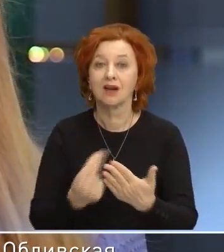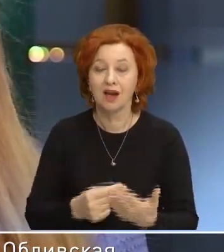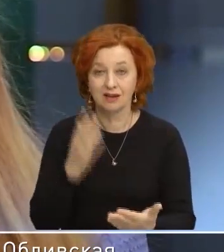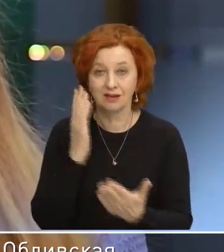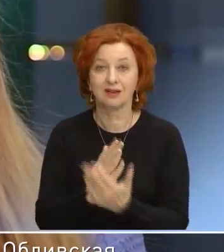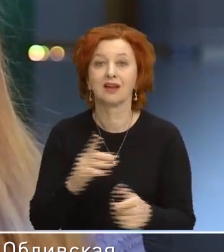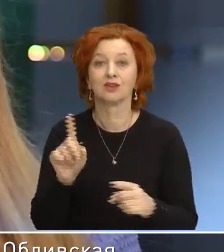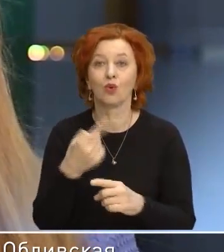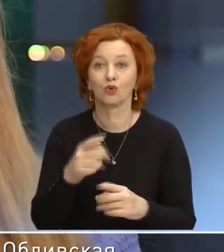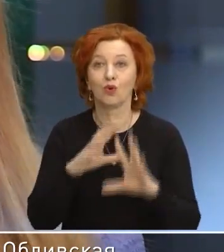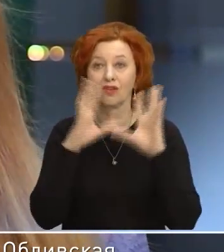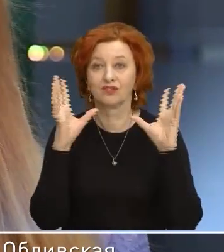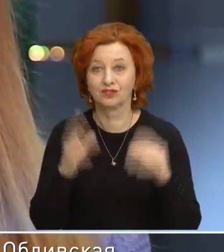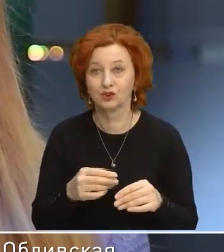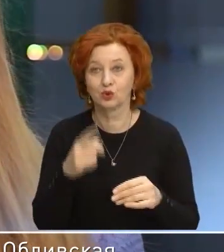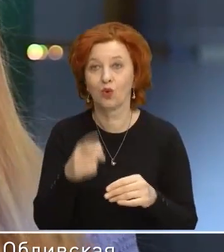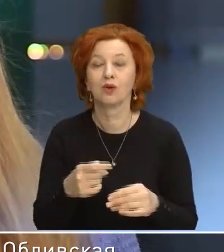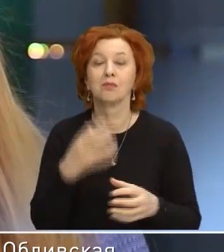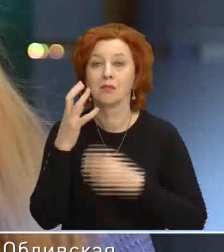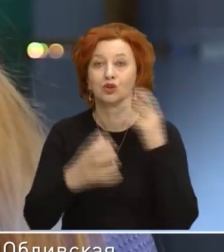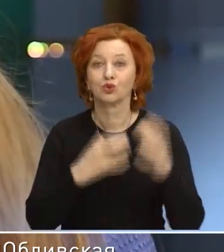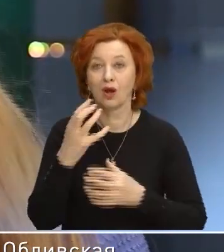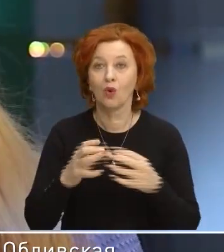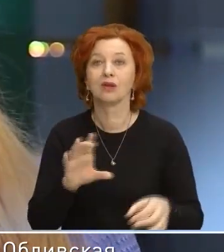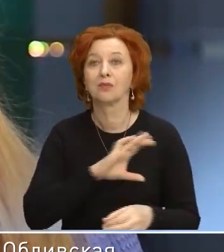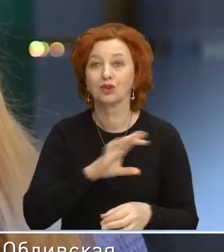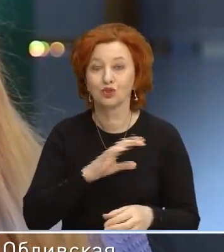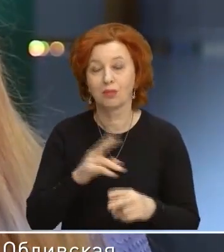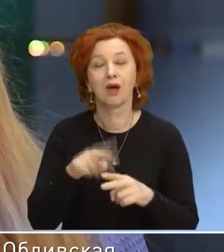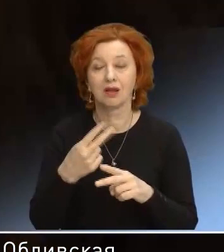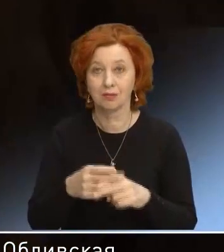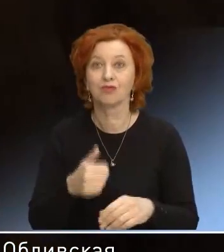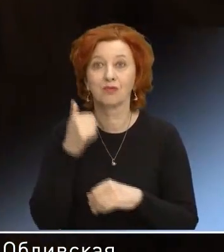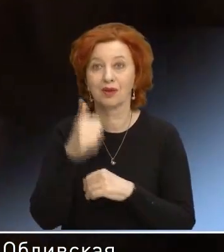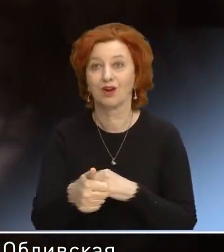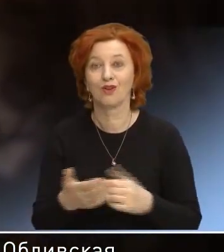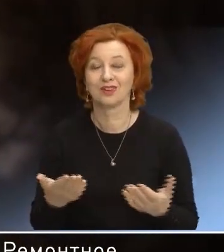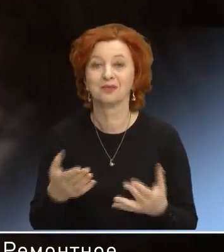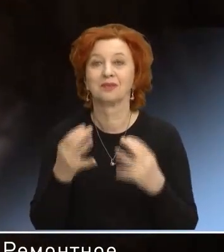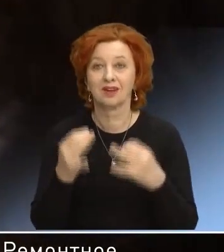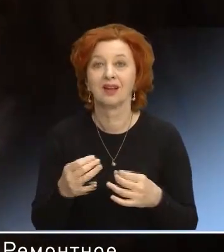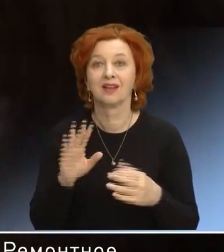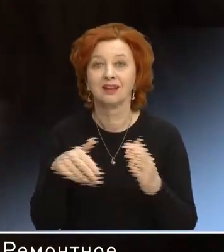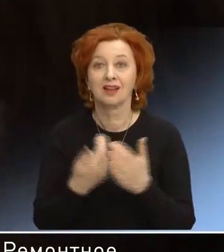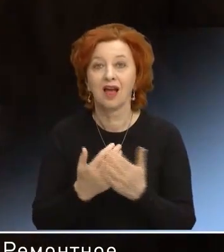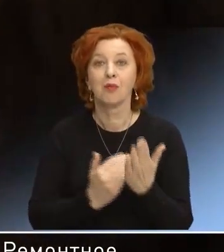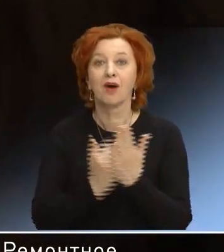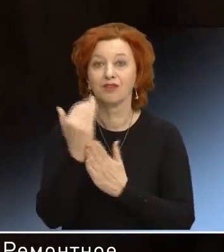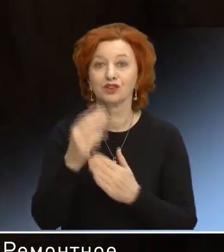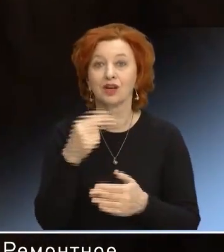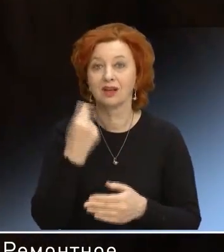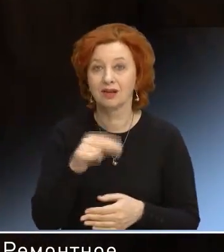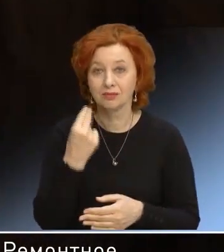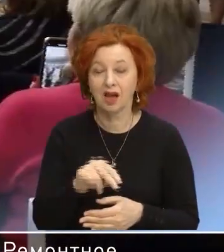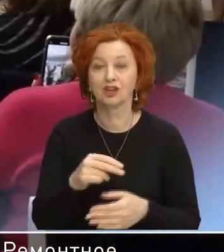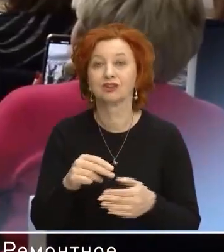которые имеют награды международные. Поэтому вперед! Для повышения оперативности и